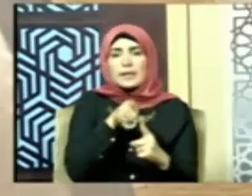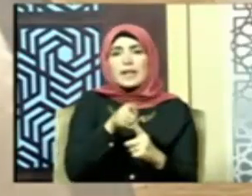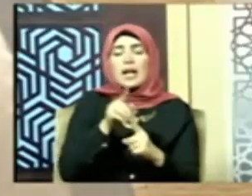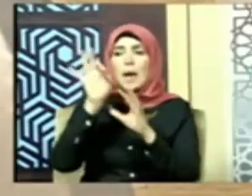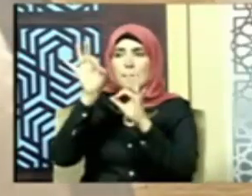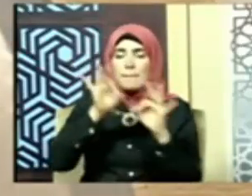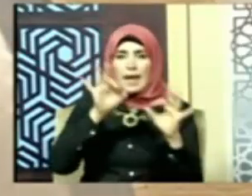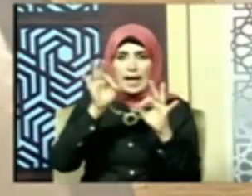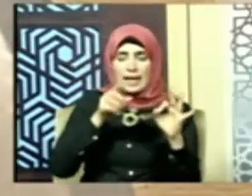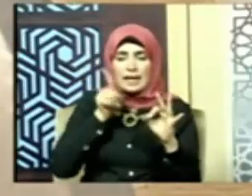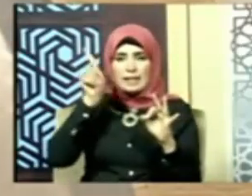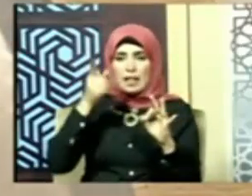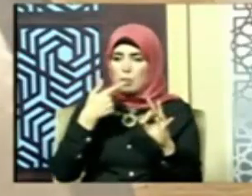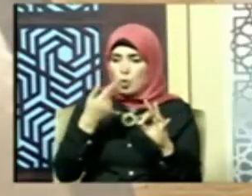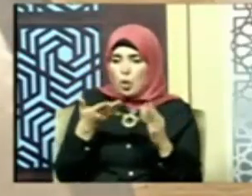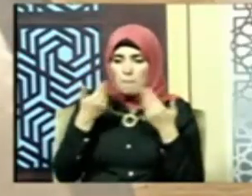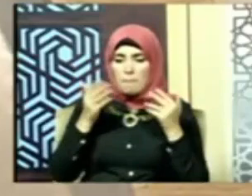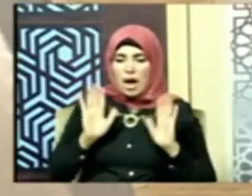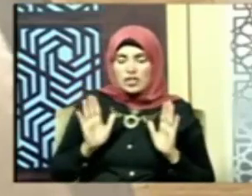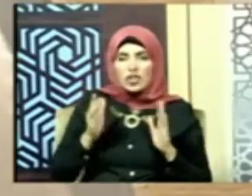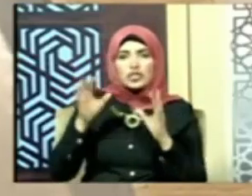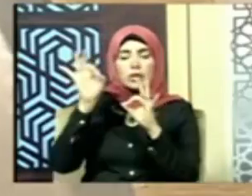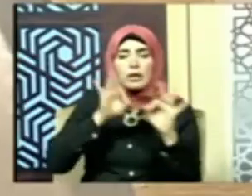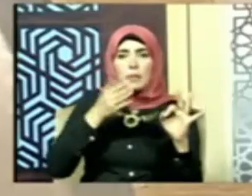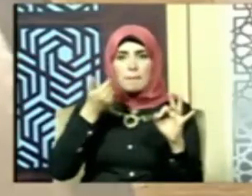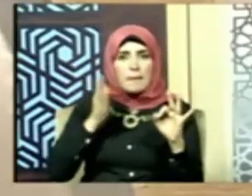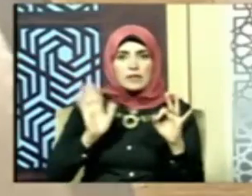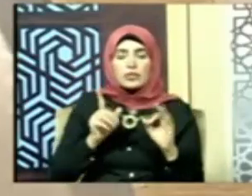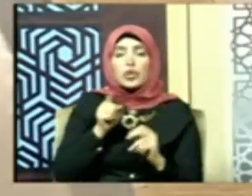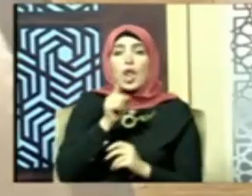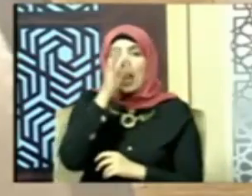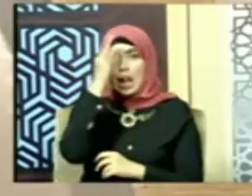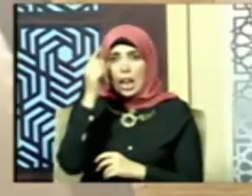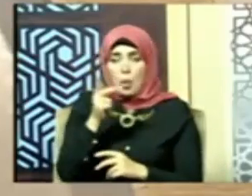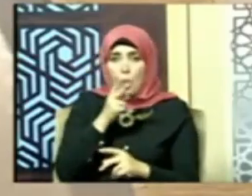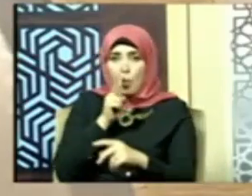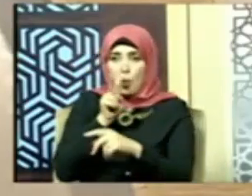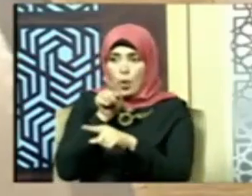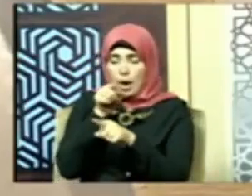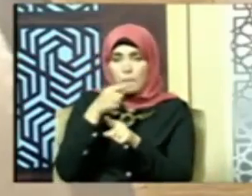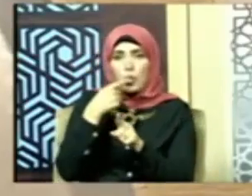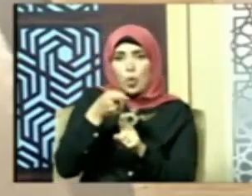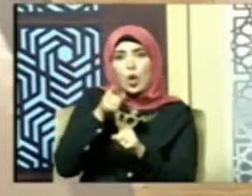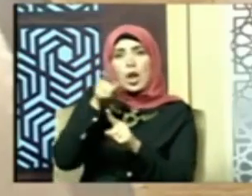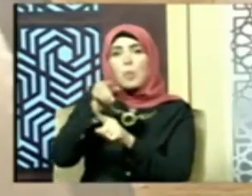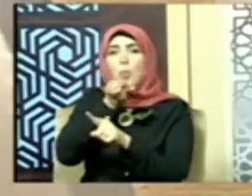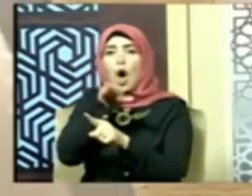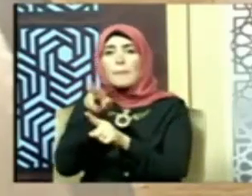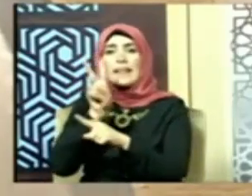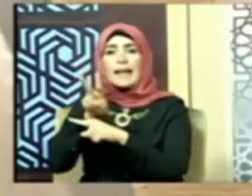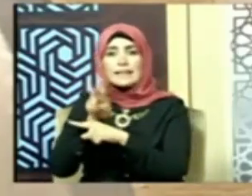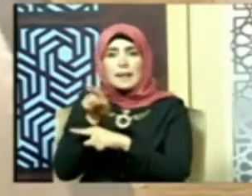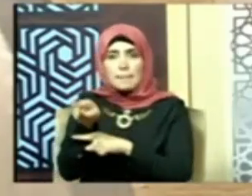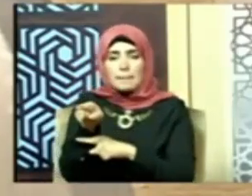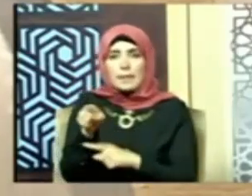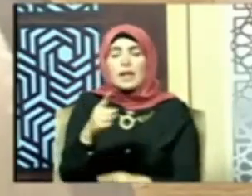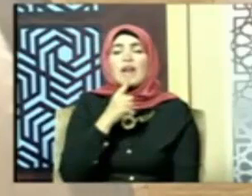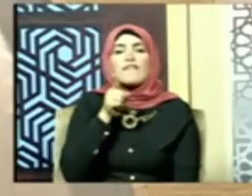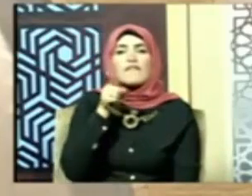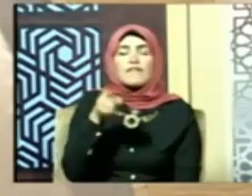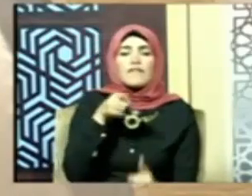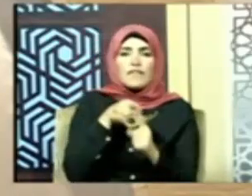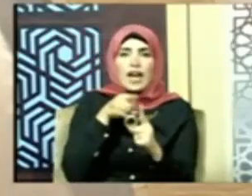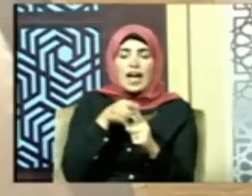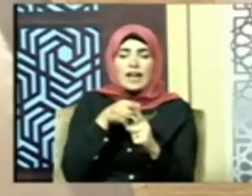الله يجحدون. وإن يكذبوك يا محمد صلى الله عليه وسلم، فهذا